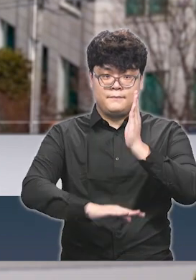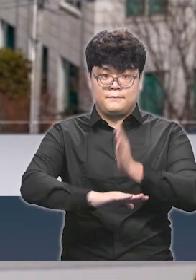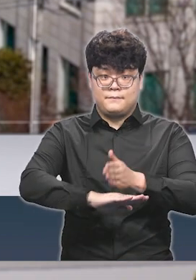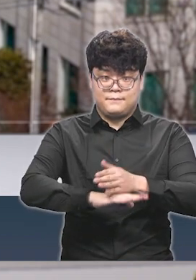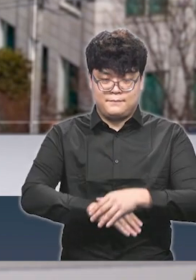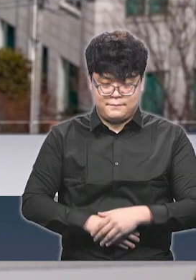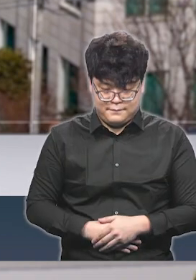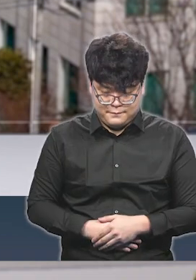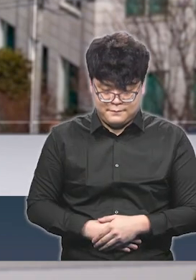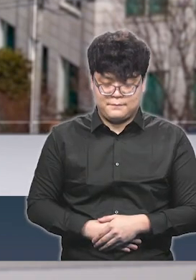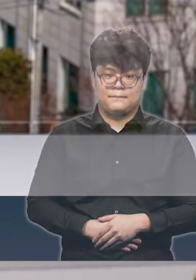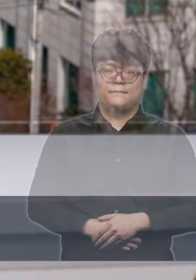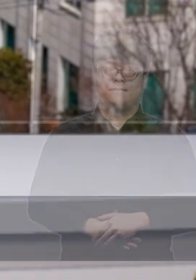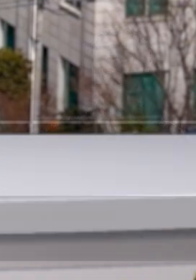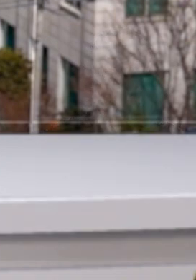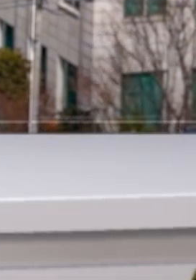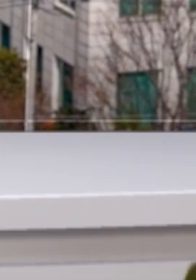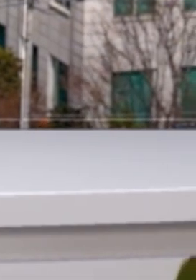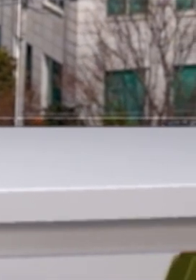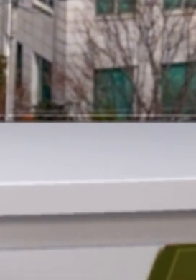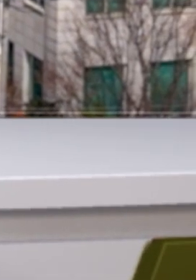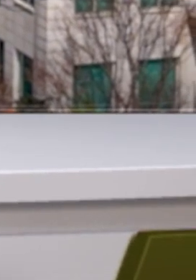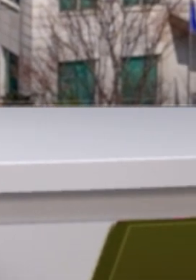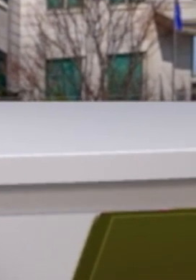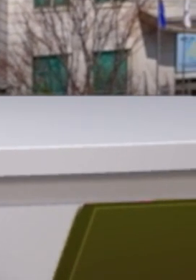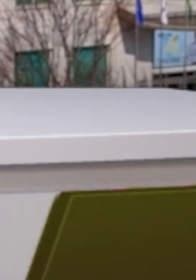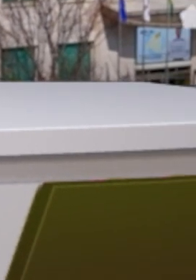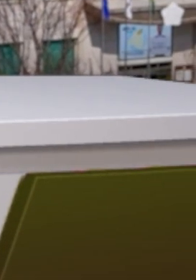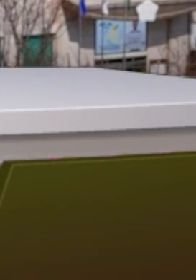뉴스를 마칩니다 시청해 주신 여러분 고맙습니다